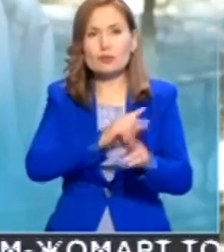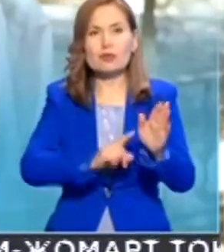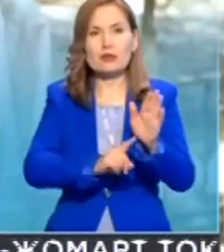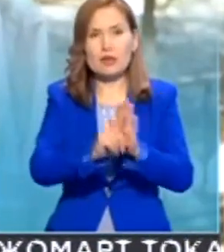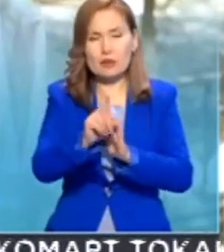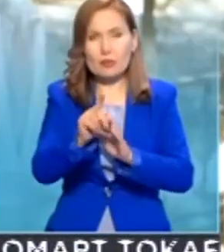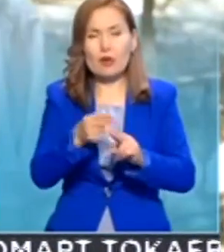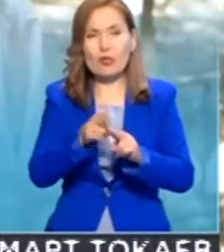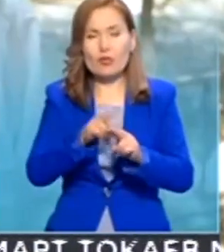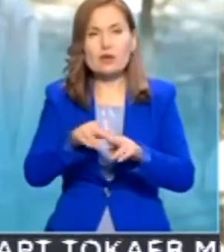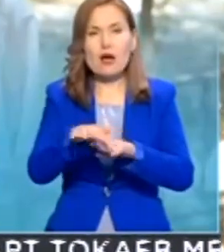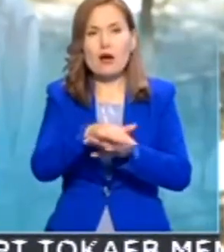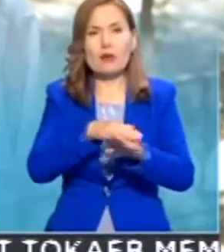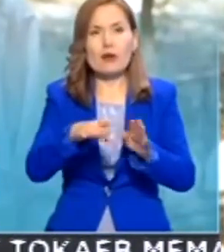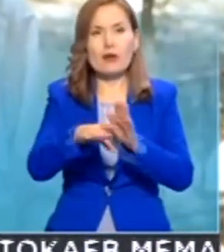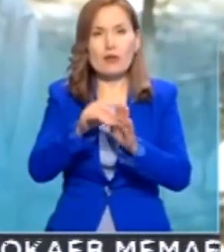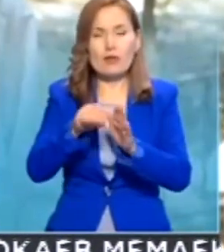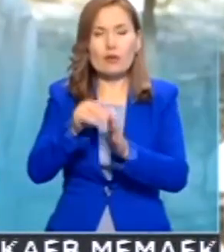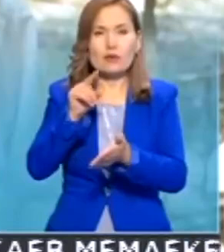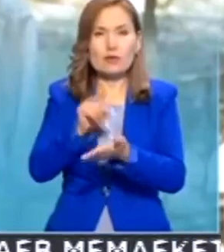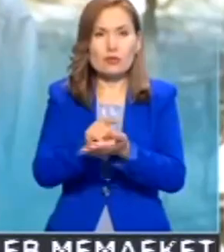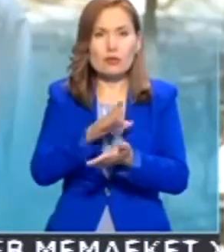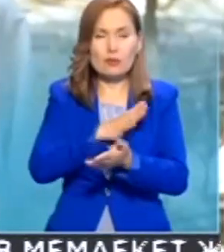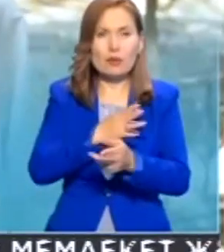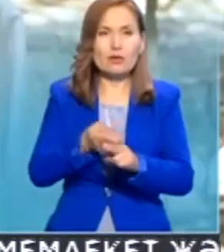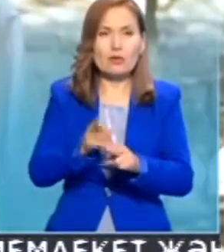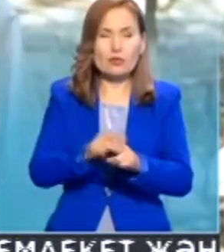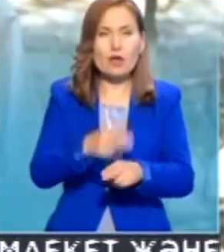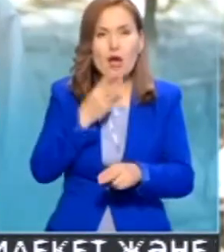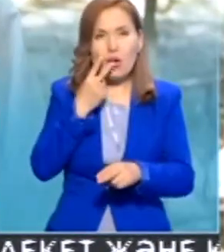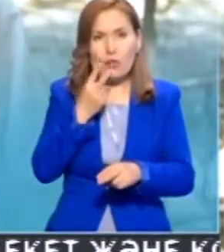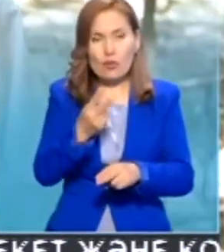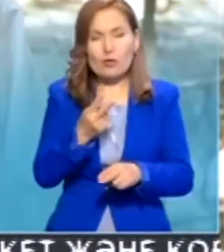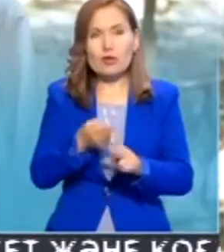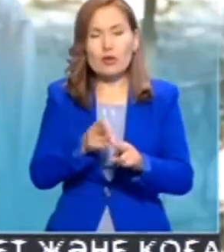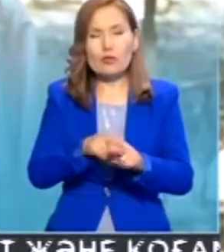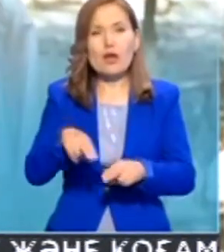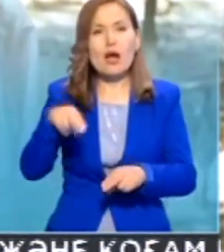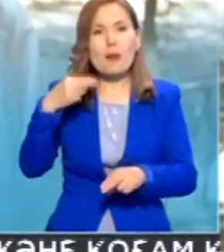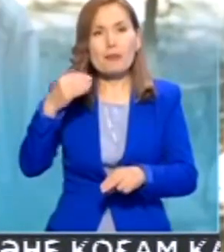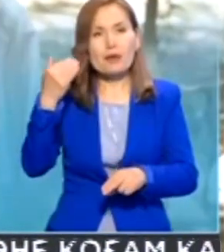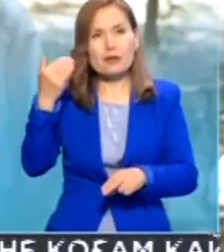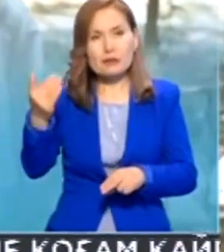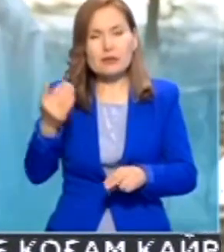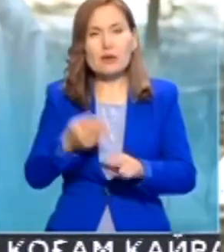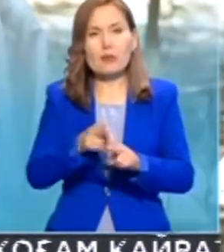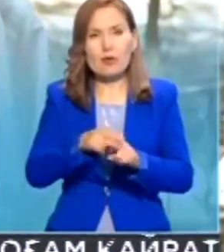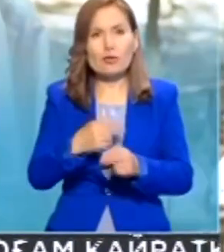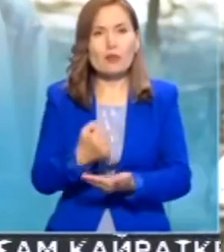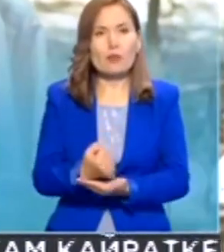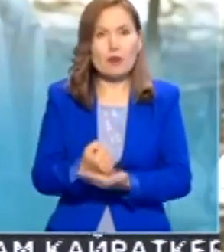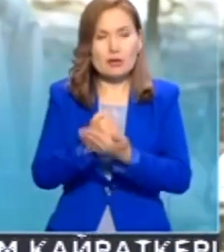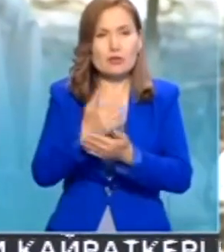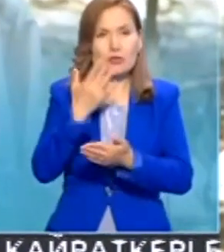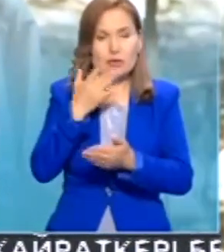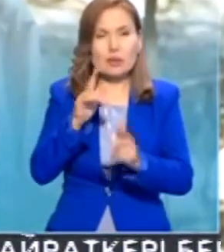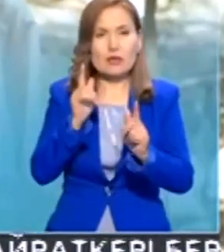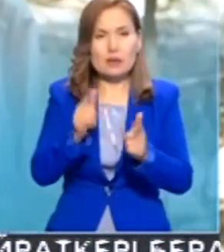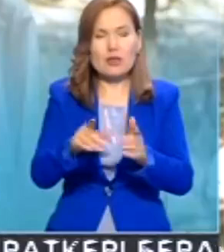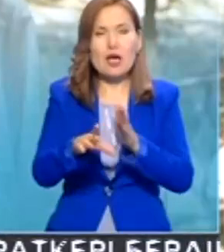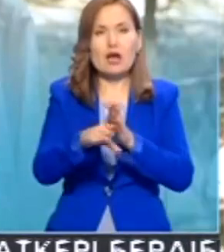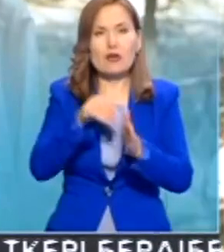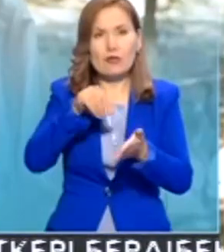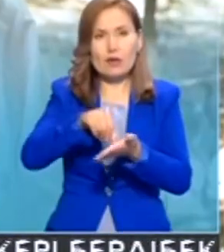болмау керек деген. Ол енді көрдік қой енді. Президент болғаннан кейін бәріміз де әрине икемделеміз оған.